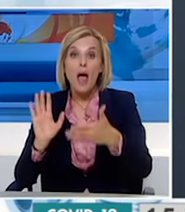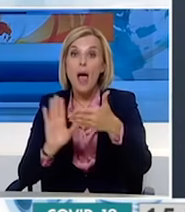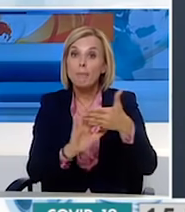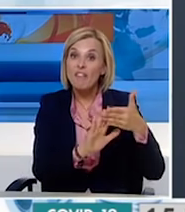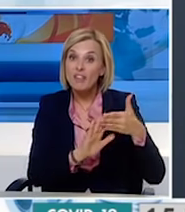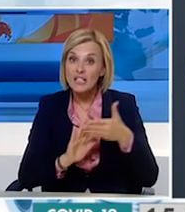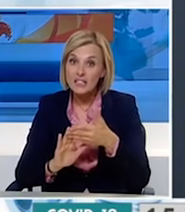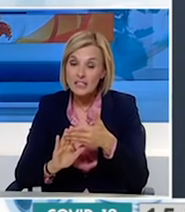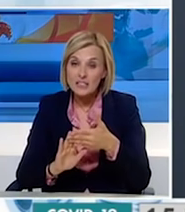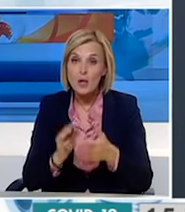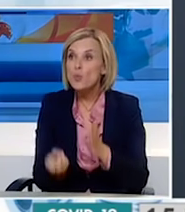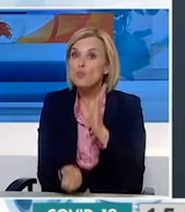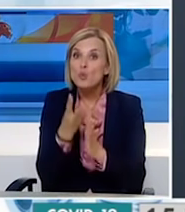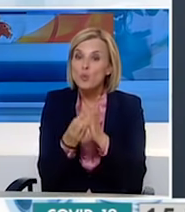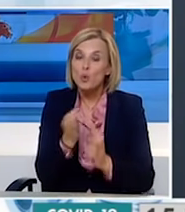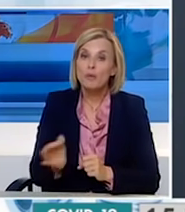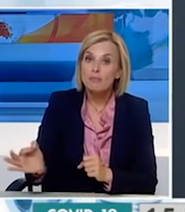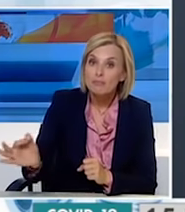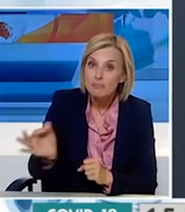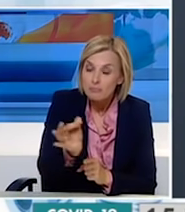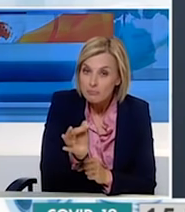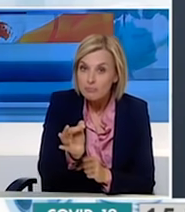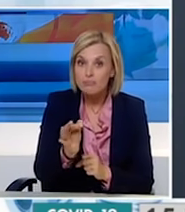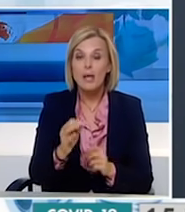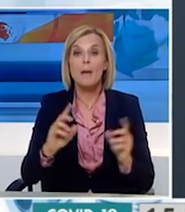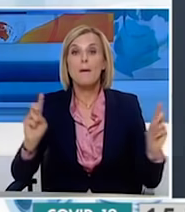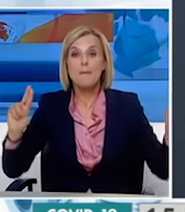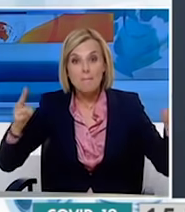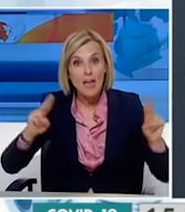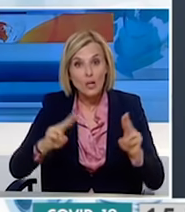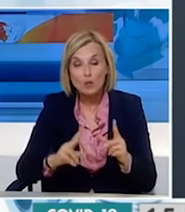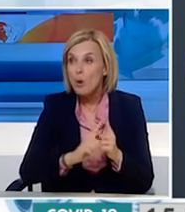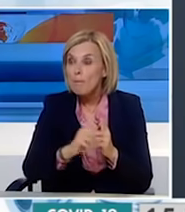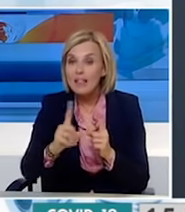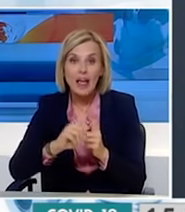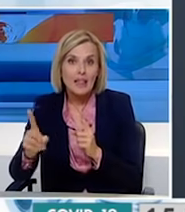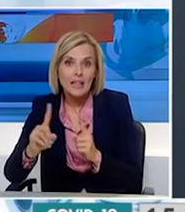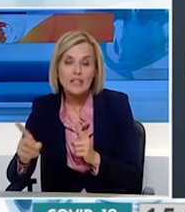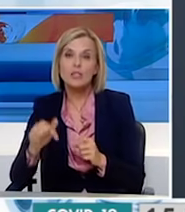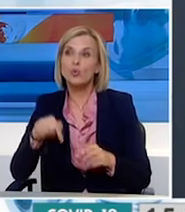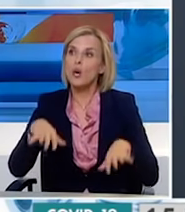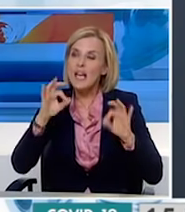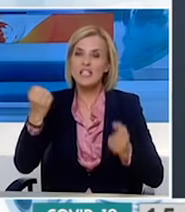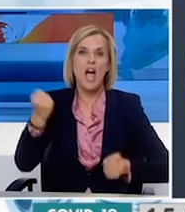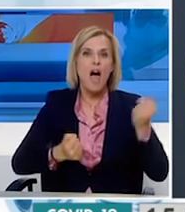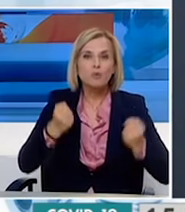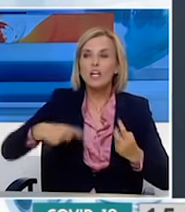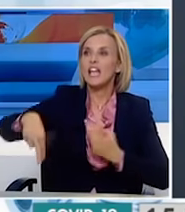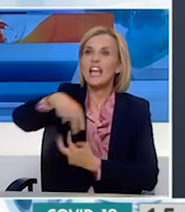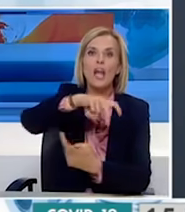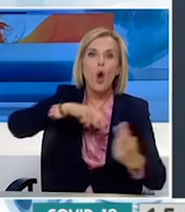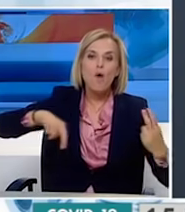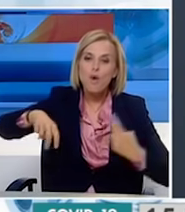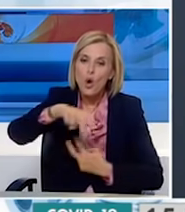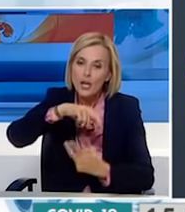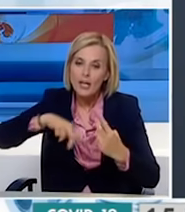των επαφών των καινούριων κρουσμάτων, με τον περιορισμό των μετακινήσεων των καινούριων κρουσμάτων, με κάποιο περιορισμό ο οποίος εξακολουθεί να ισχύει στις ατομικές